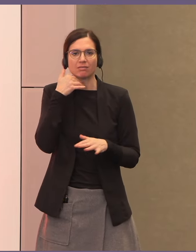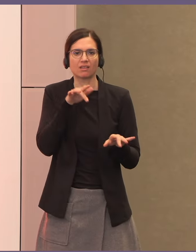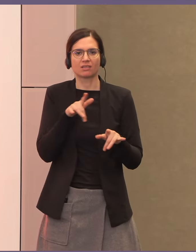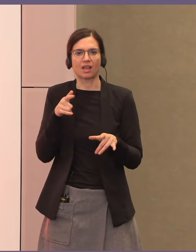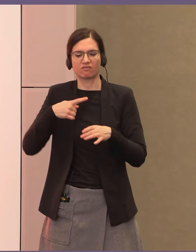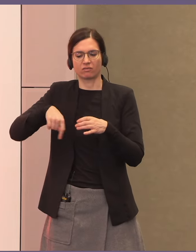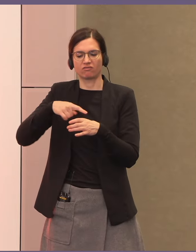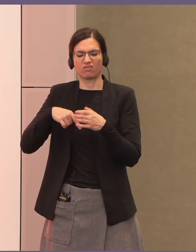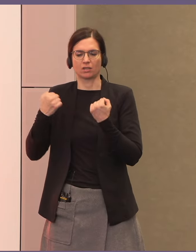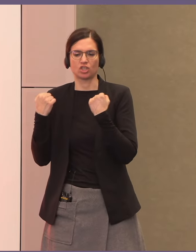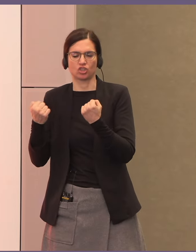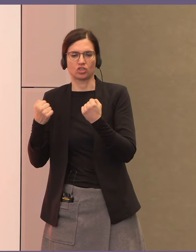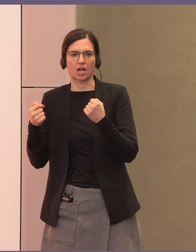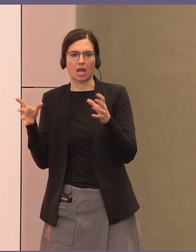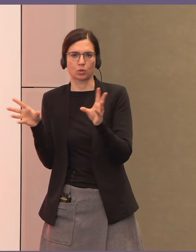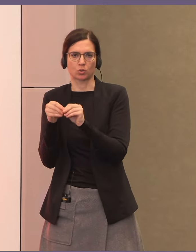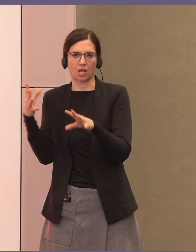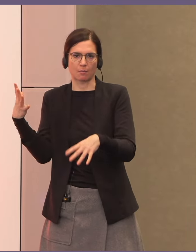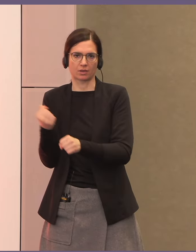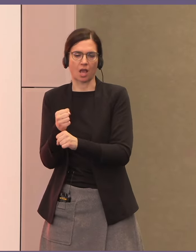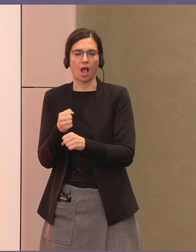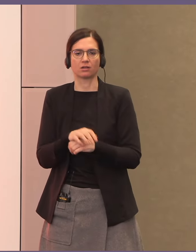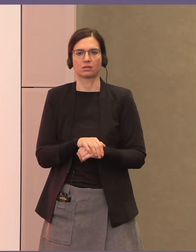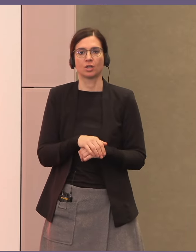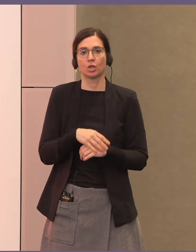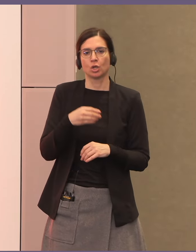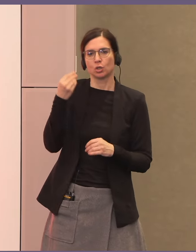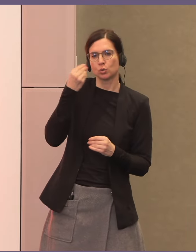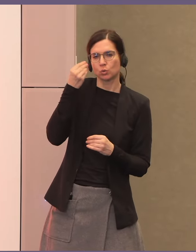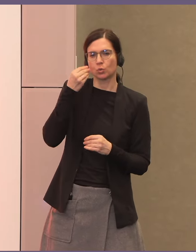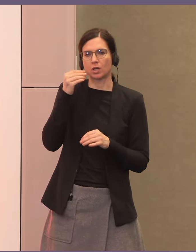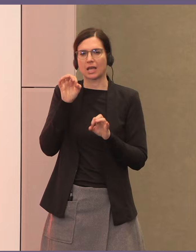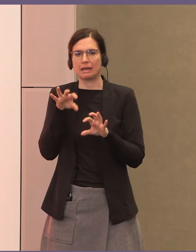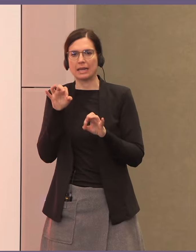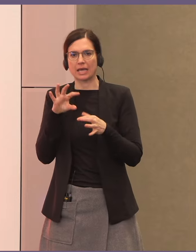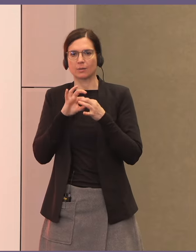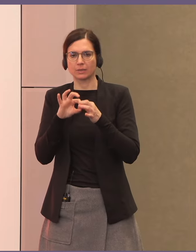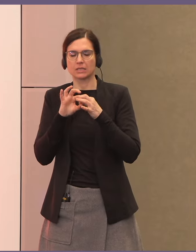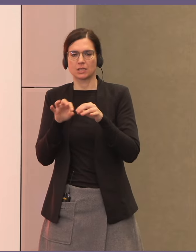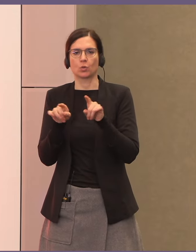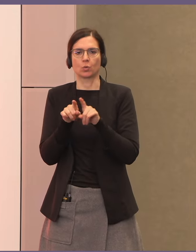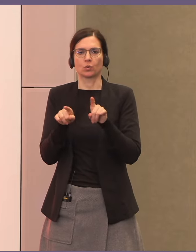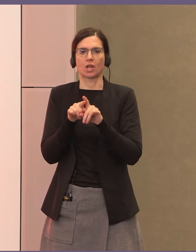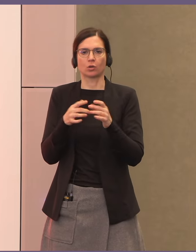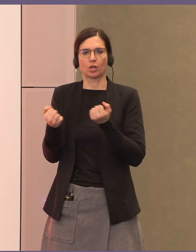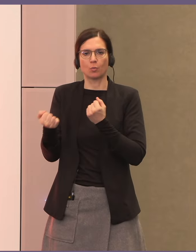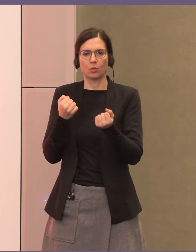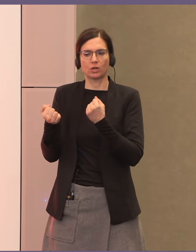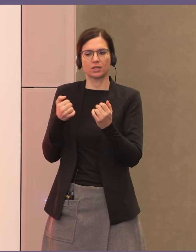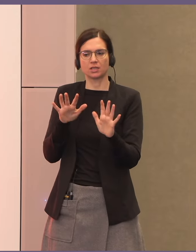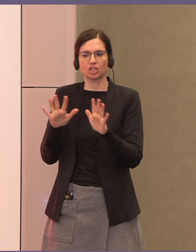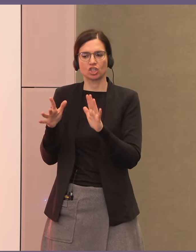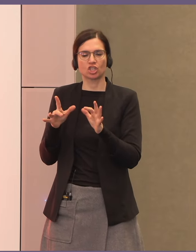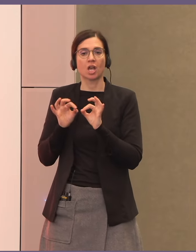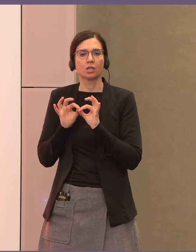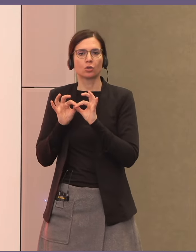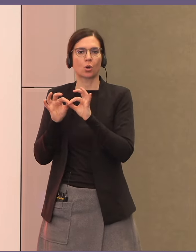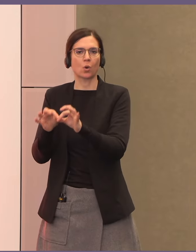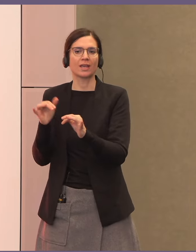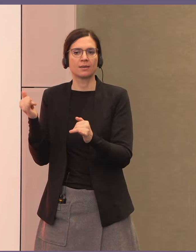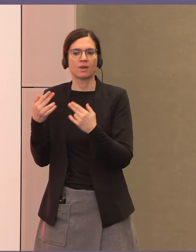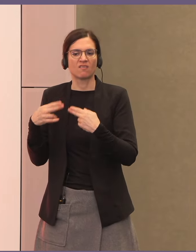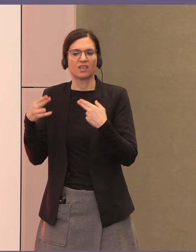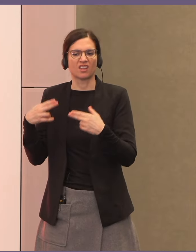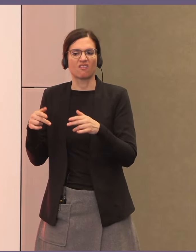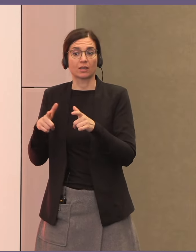in ihren Klüngeln über Schüler-Lehrer oder Lehrer-Schüler-Beziehungen und vor allem auch über politische Lagerloyalitäten immer, immer